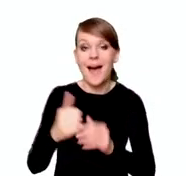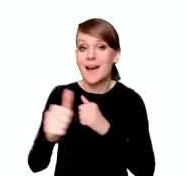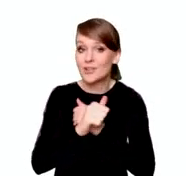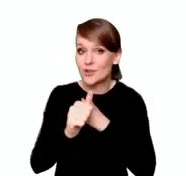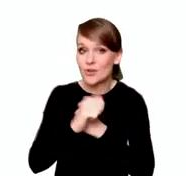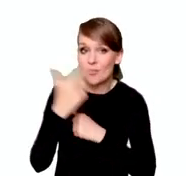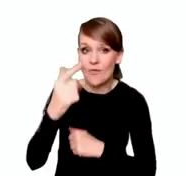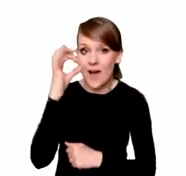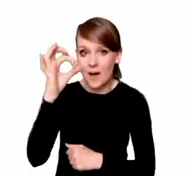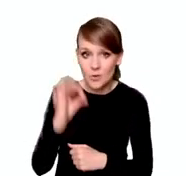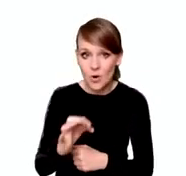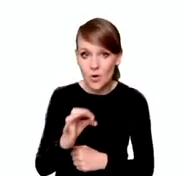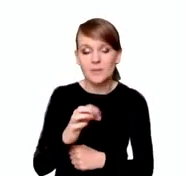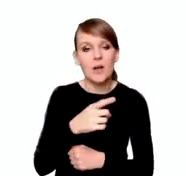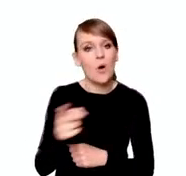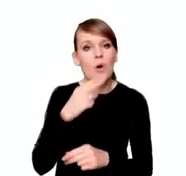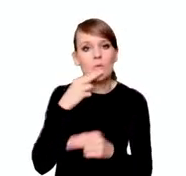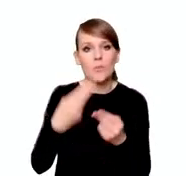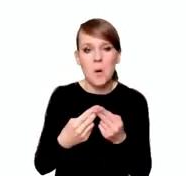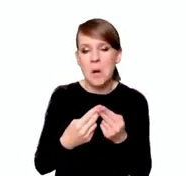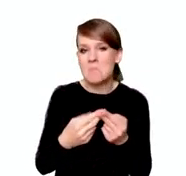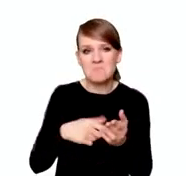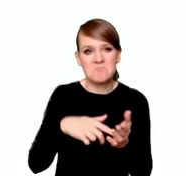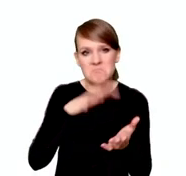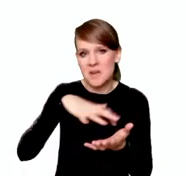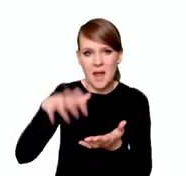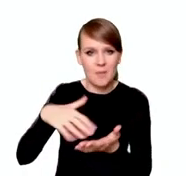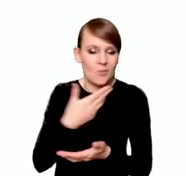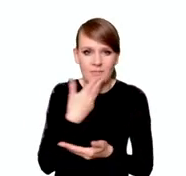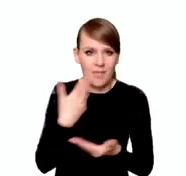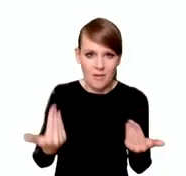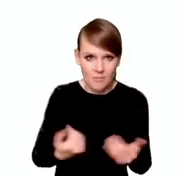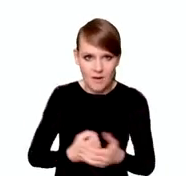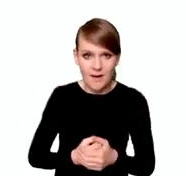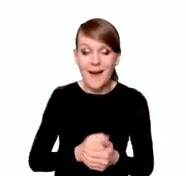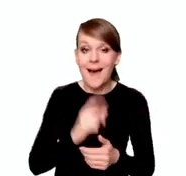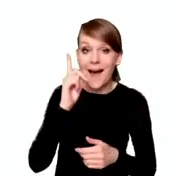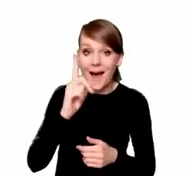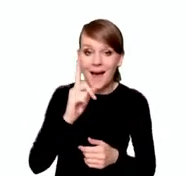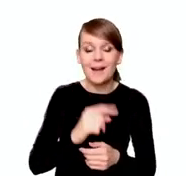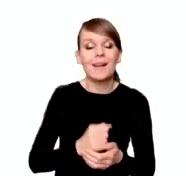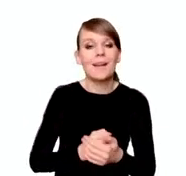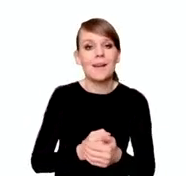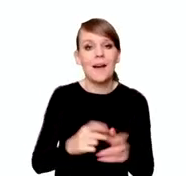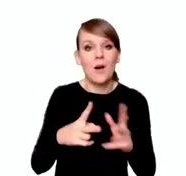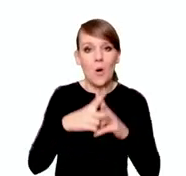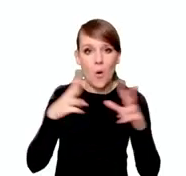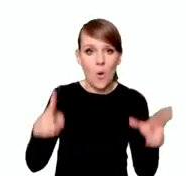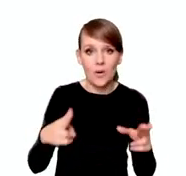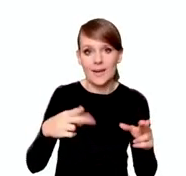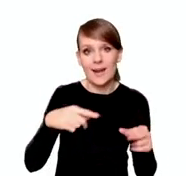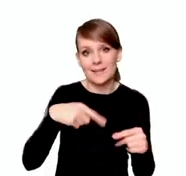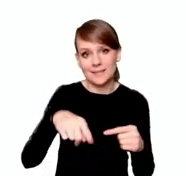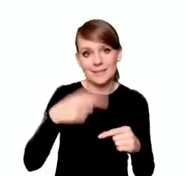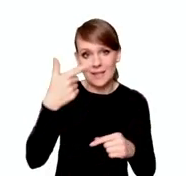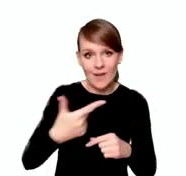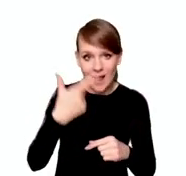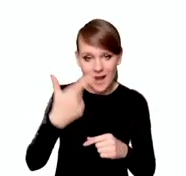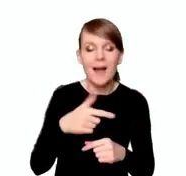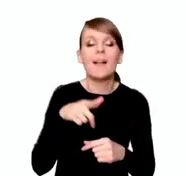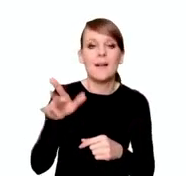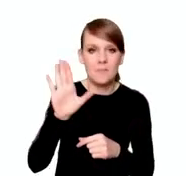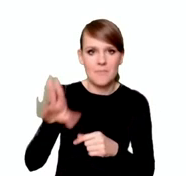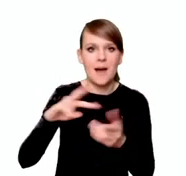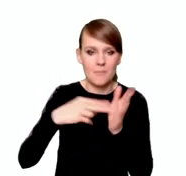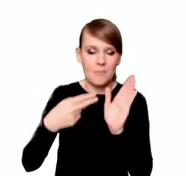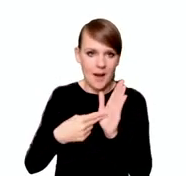62% próby odpowiedziało, że takich raportów nie ma, ale w planach w okresie dwóch najbliższych lat takie raporty powstaną.